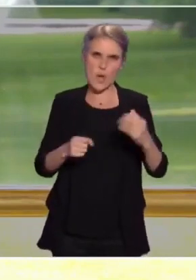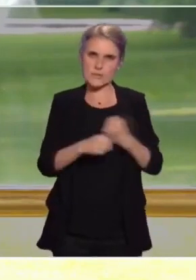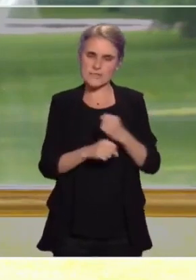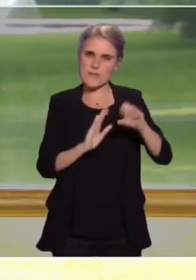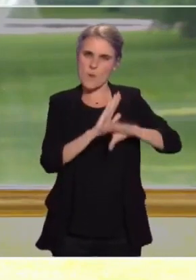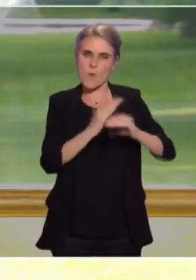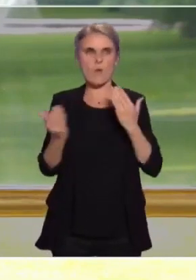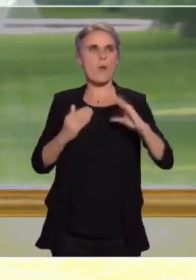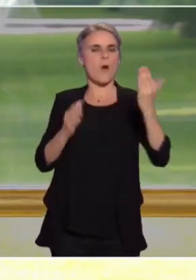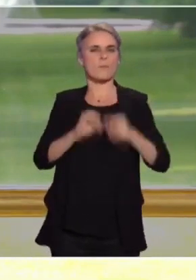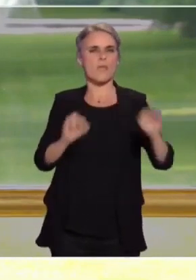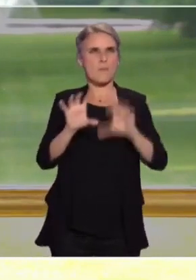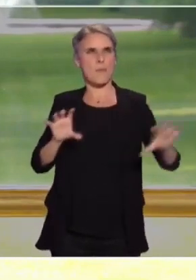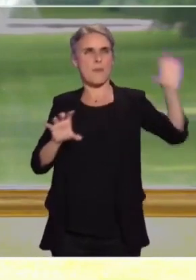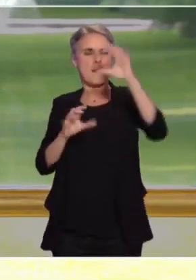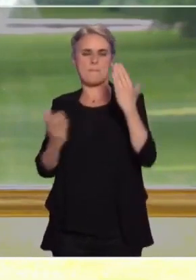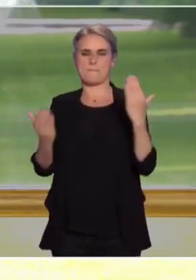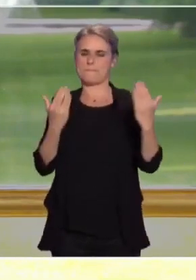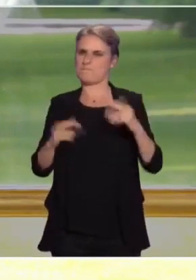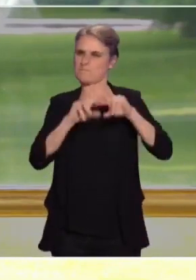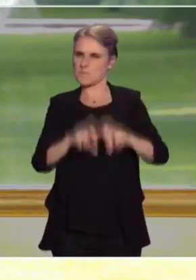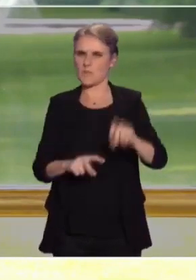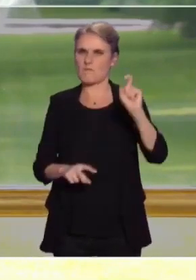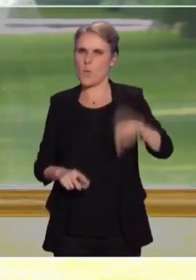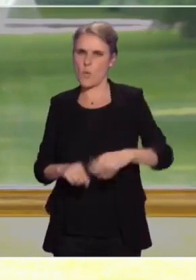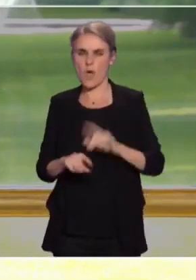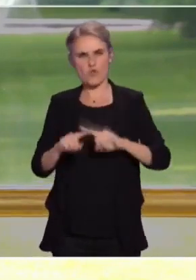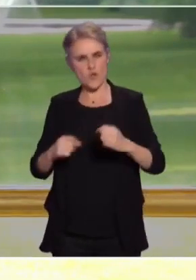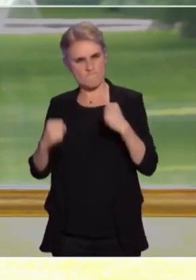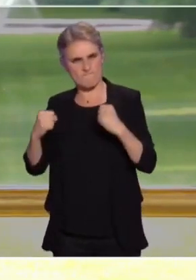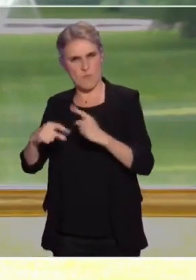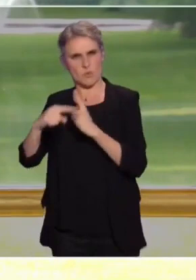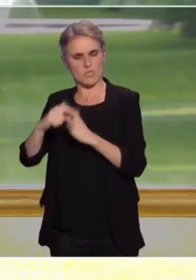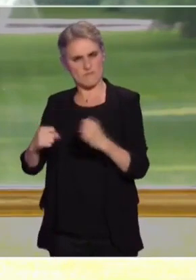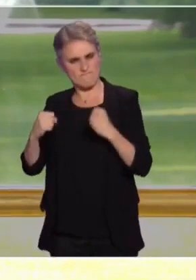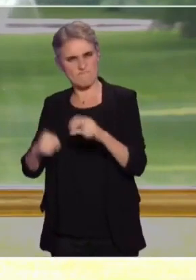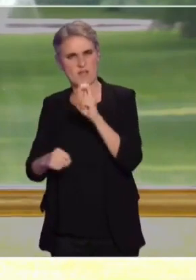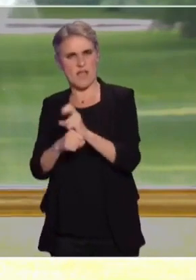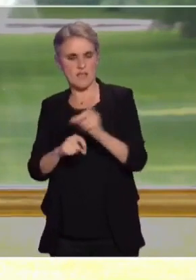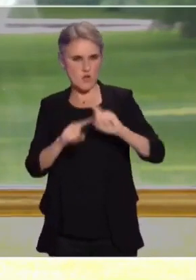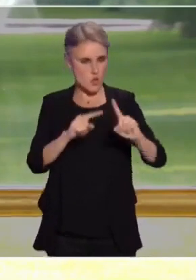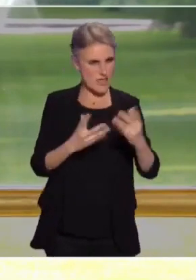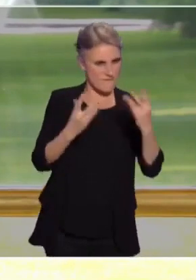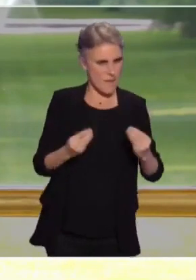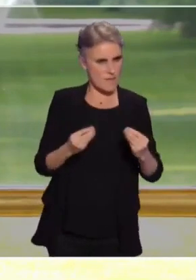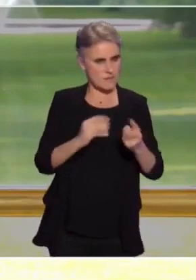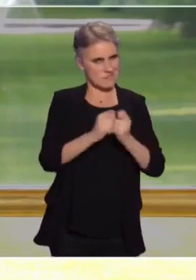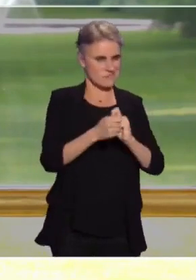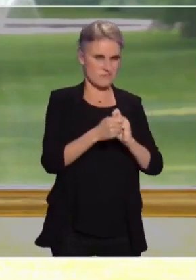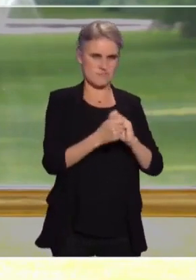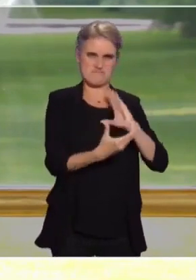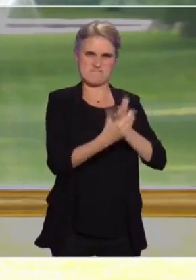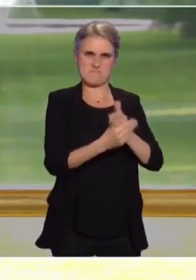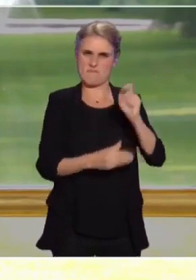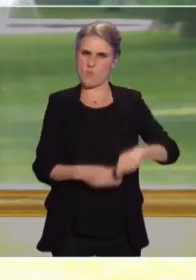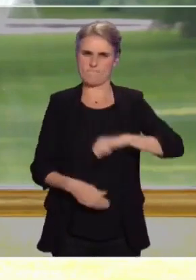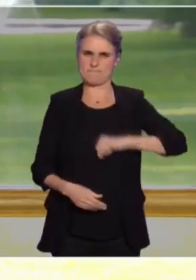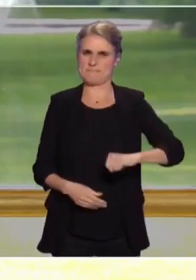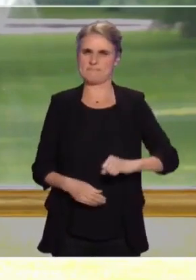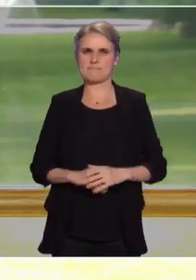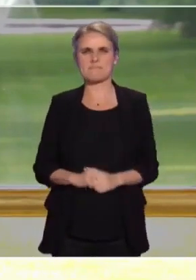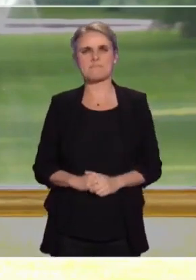nos forces nous les confronterons nos faiblesses nous les corrigerons vite et fort